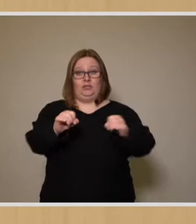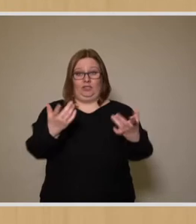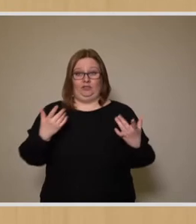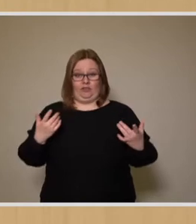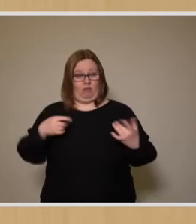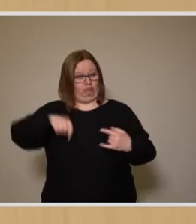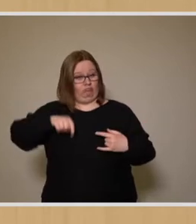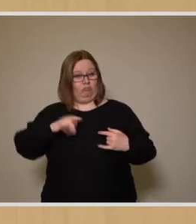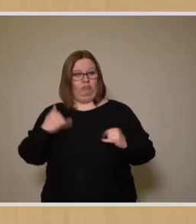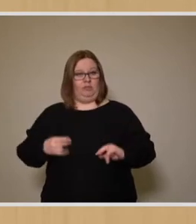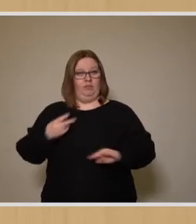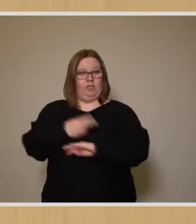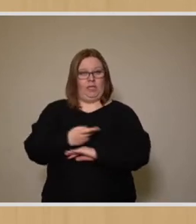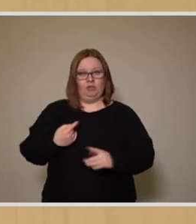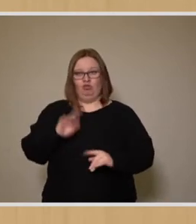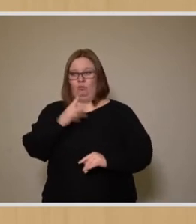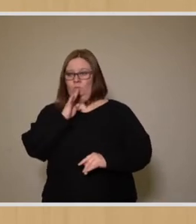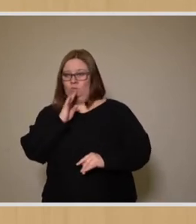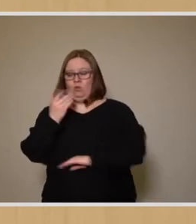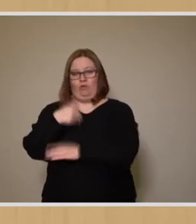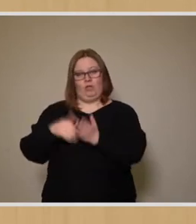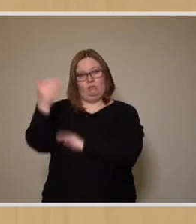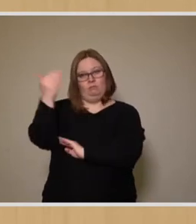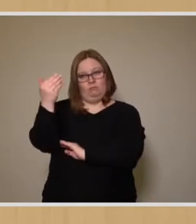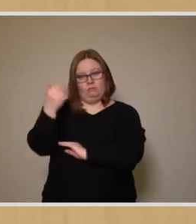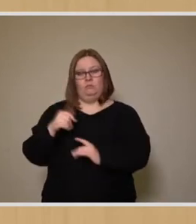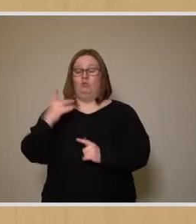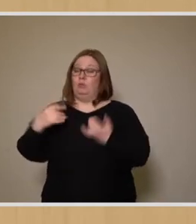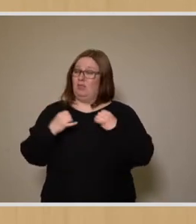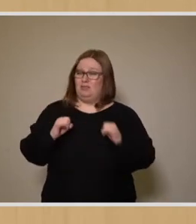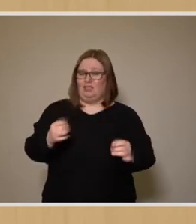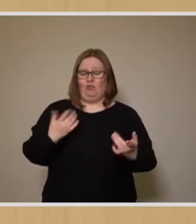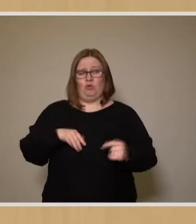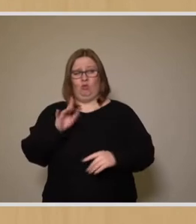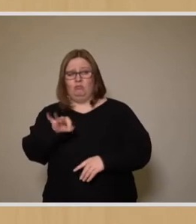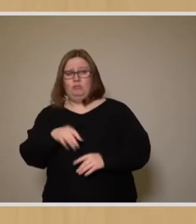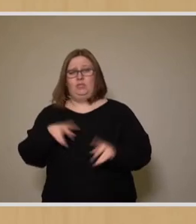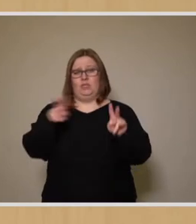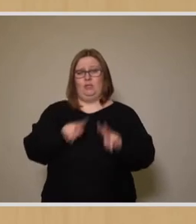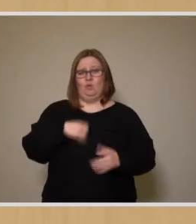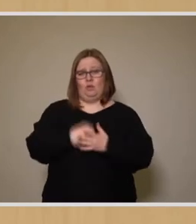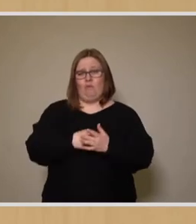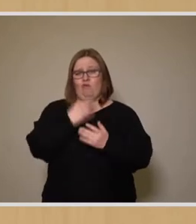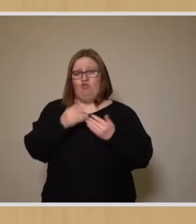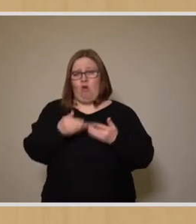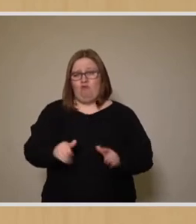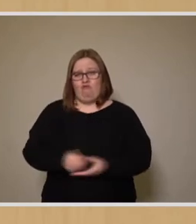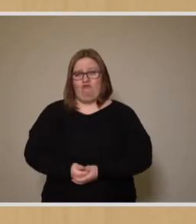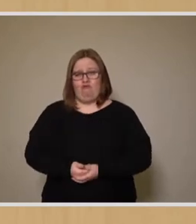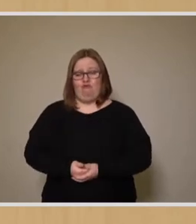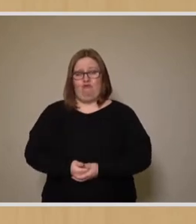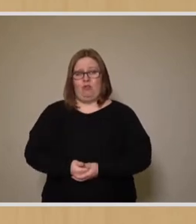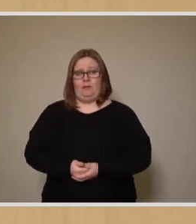hier vertreten ist, schon gesprochen hat und noch sprechen wird, aktiv und kämpft für die Sanierung und Wiedereröffnung des